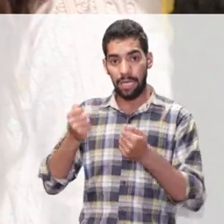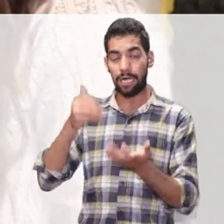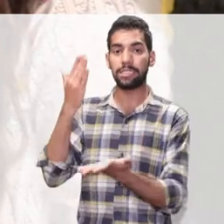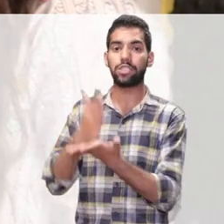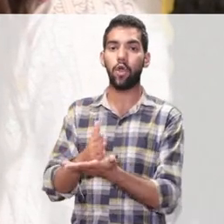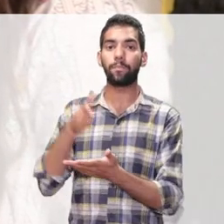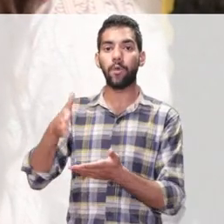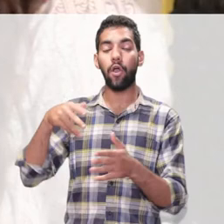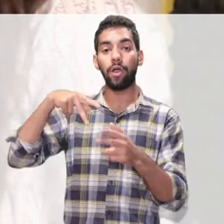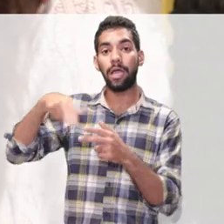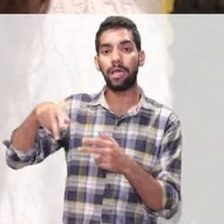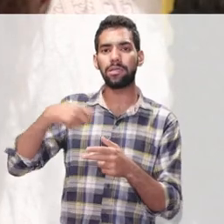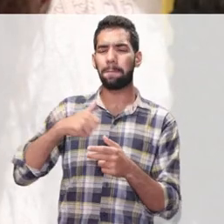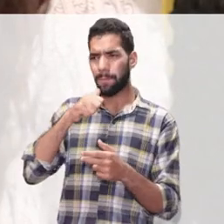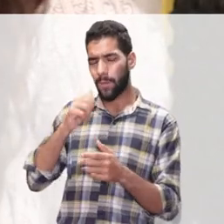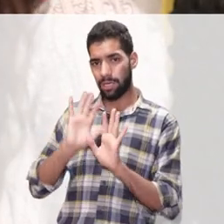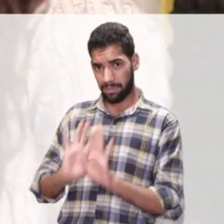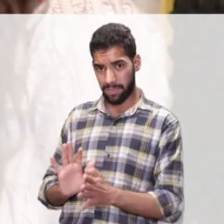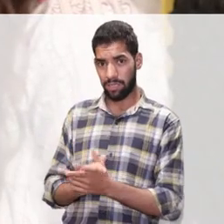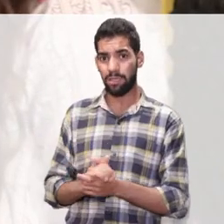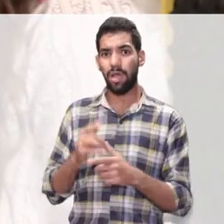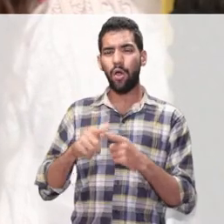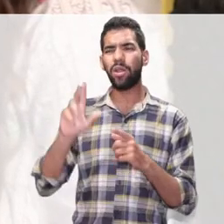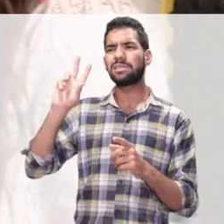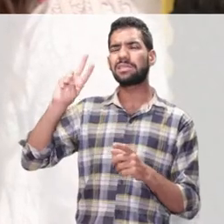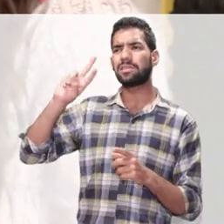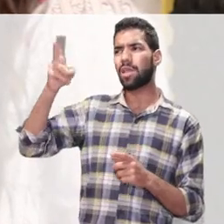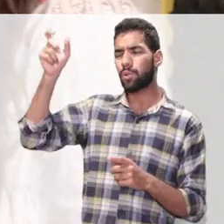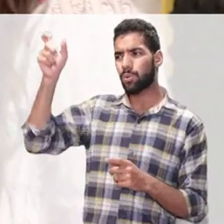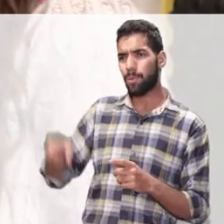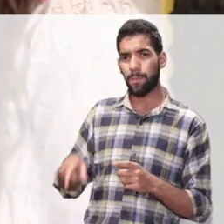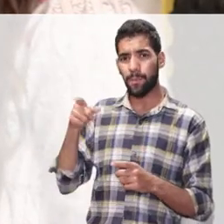घ्र पे खड़े हैं और को बंद